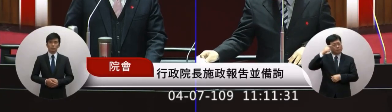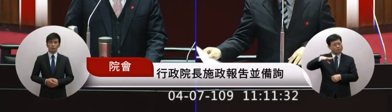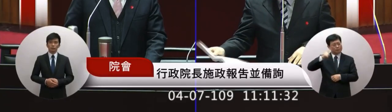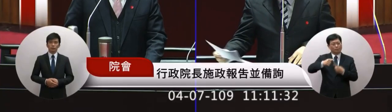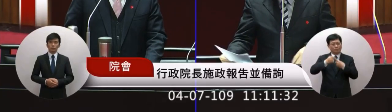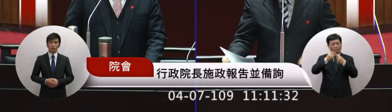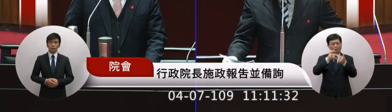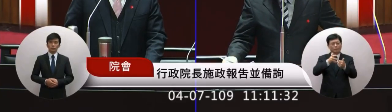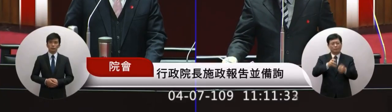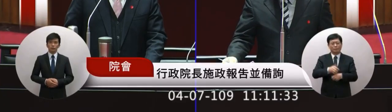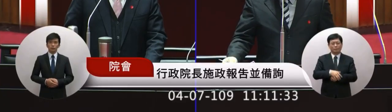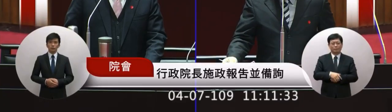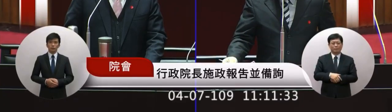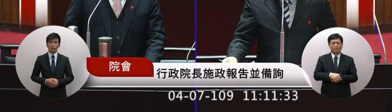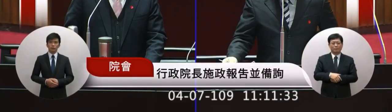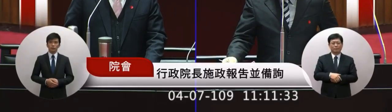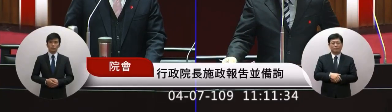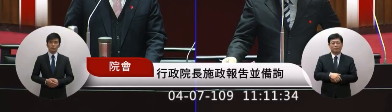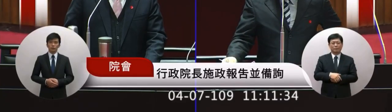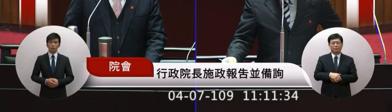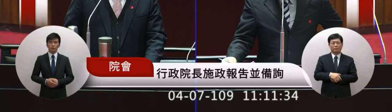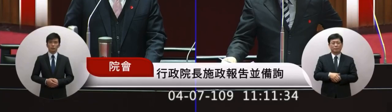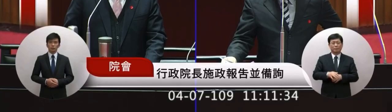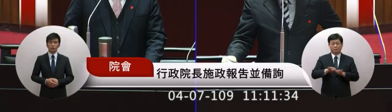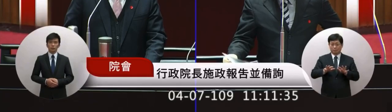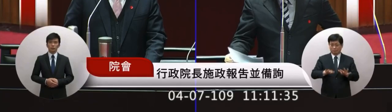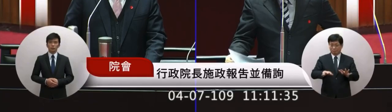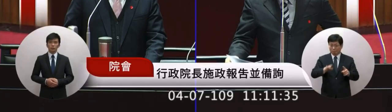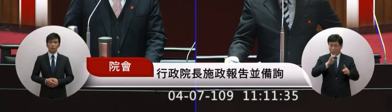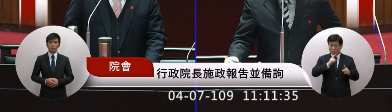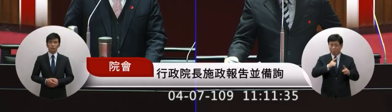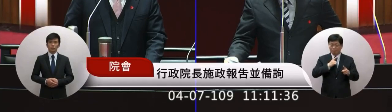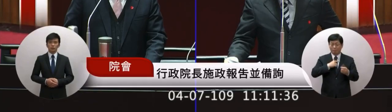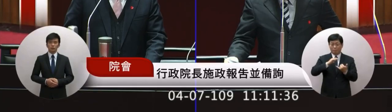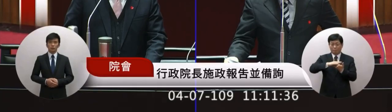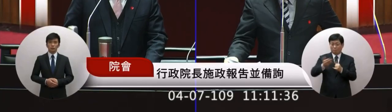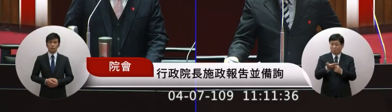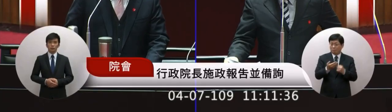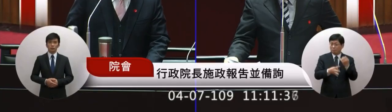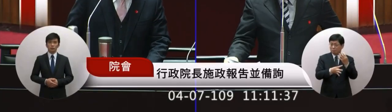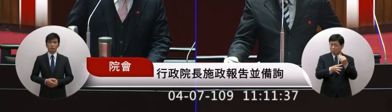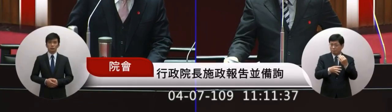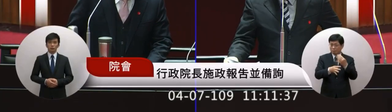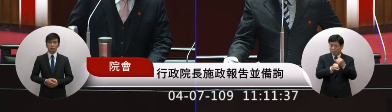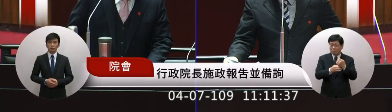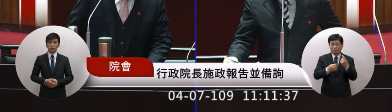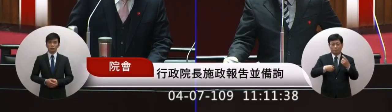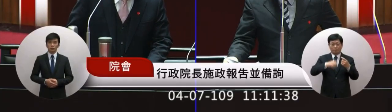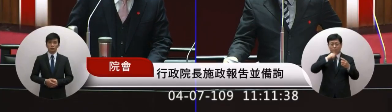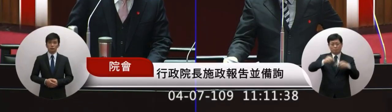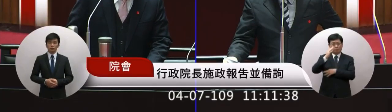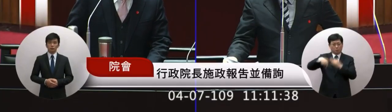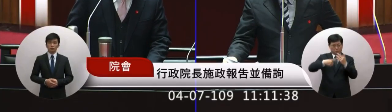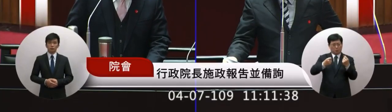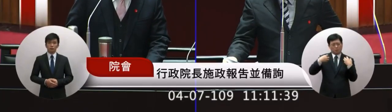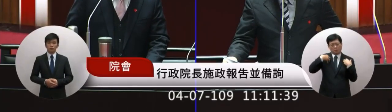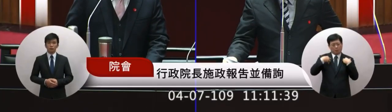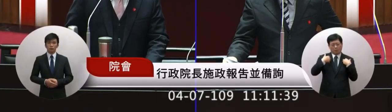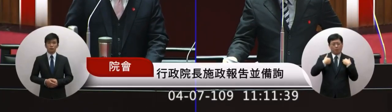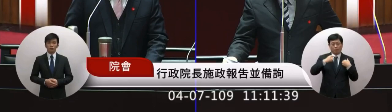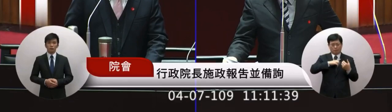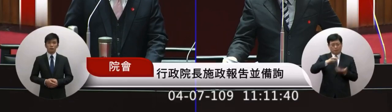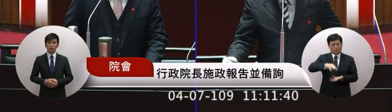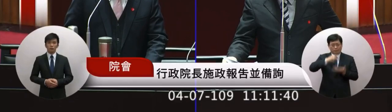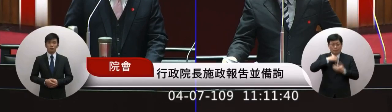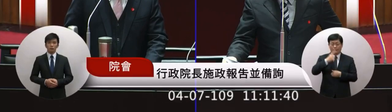情就是说，哈，在这一次清明假期当中的时候，我们行政院也没有闲下来哈，那么提出了一